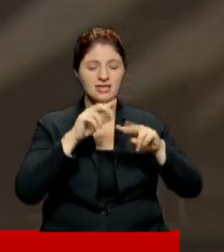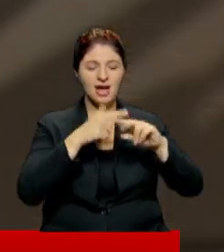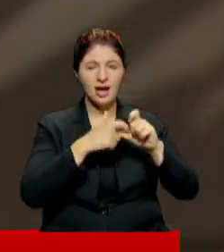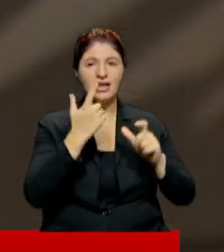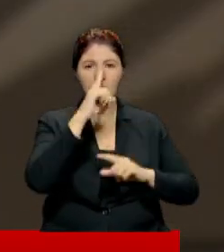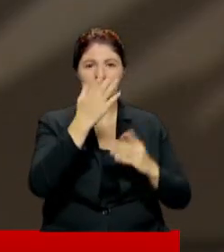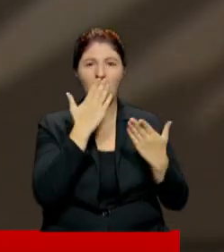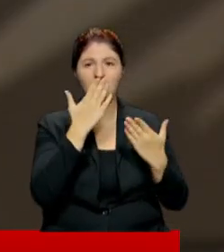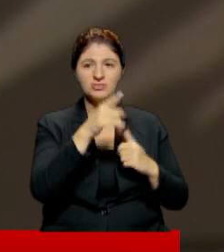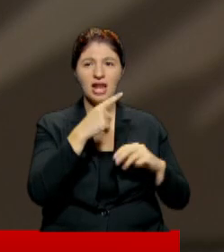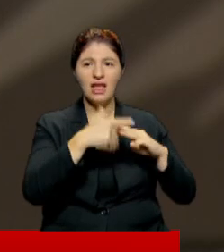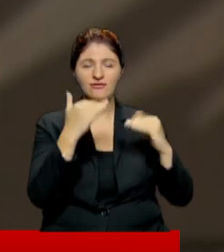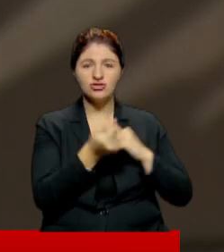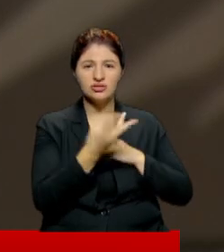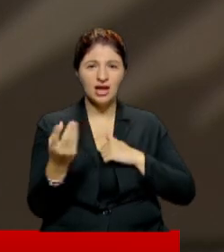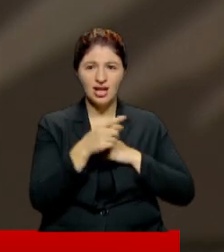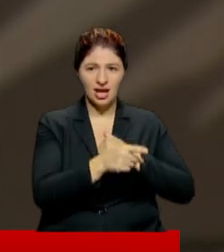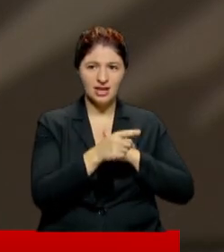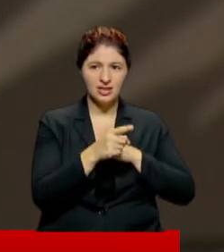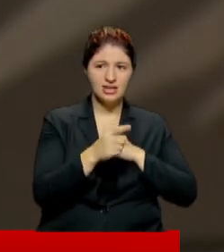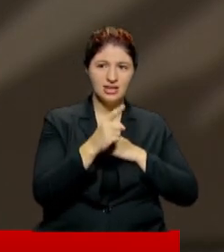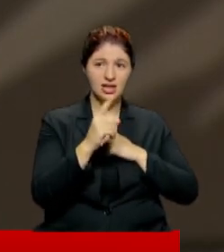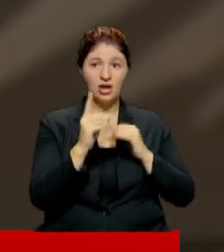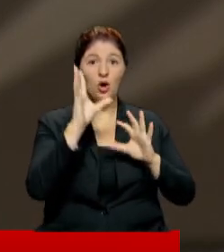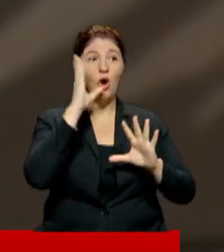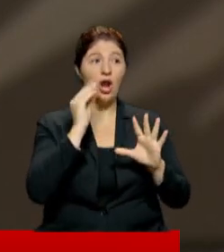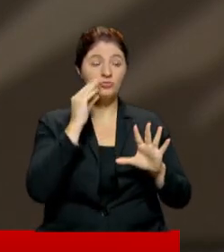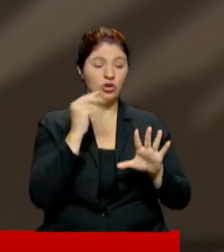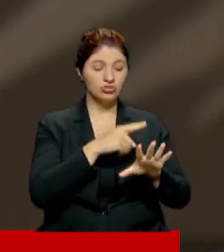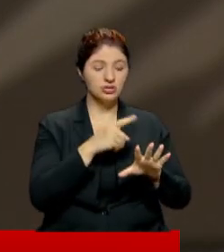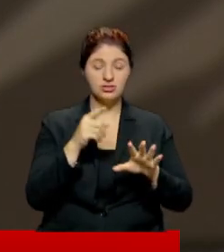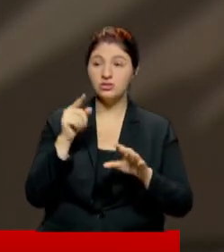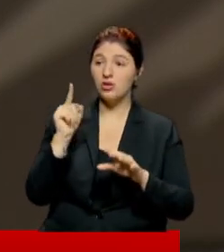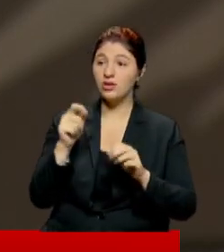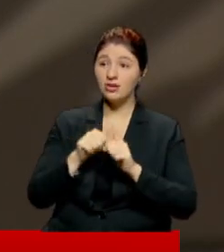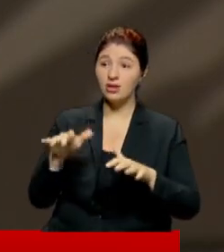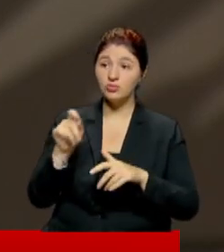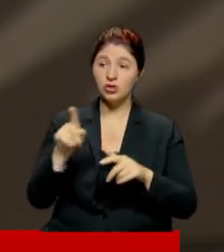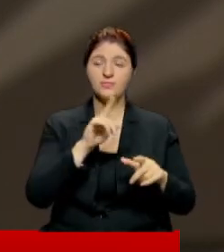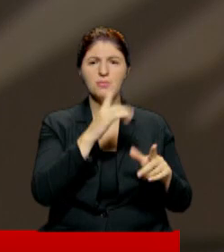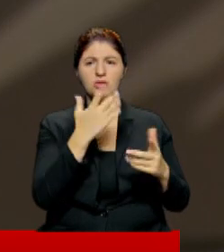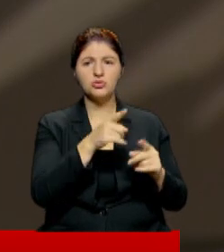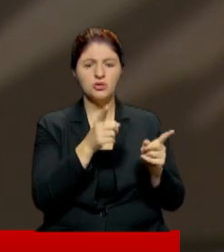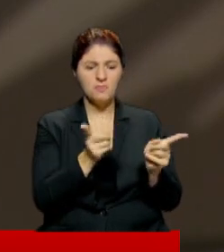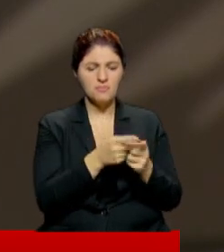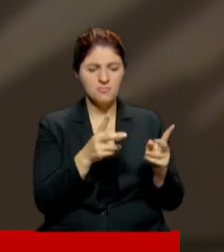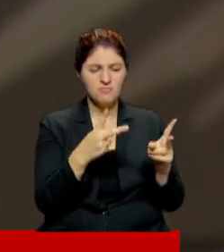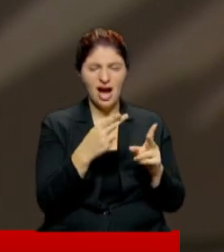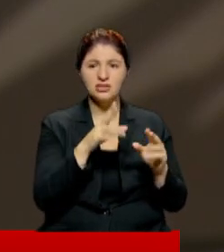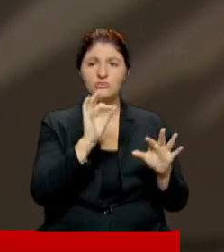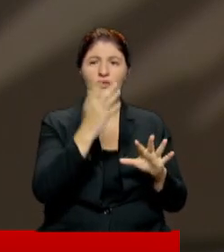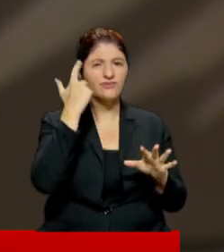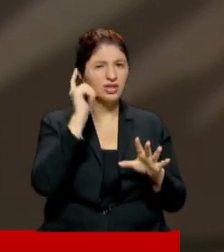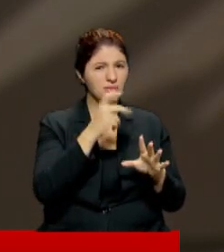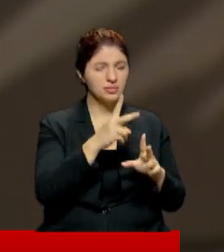yani bağımsız akademisyenlerin enflasyon verilerini sahip olacağız öğrenmiş olacak yayınlanacaktır acaba bu makas şimdiden bir öngörü